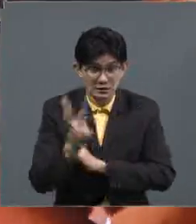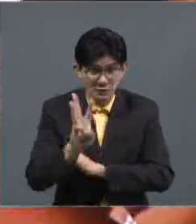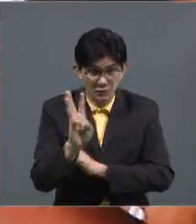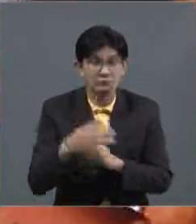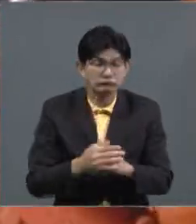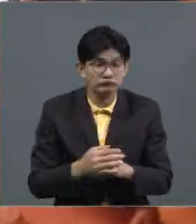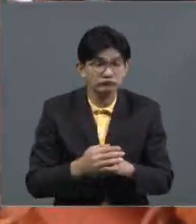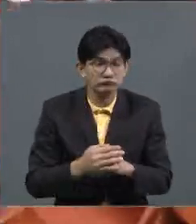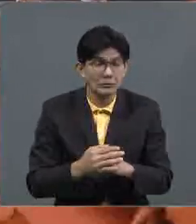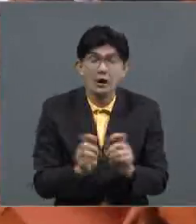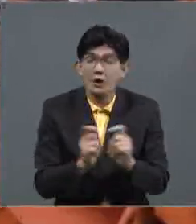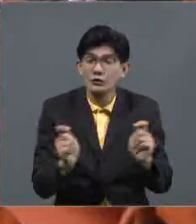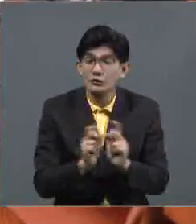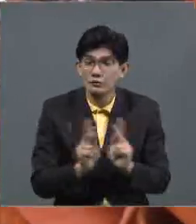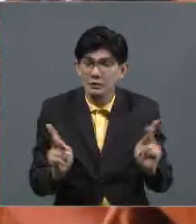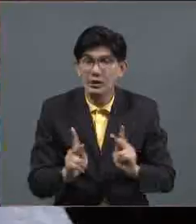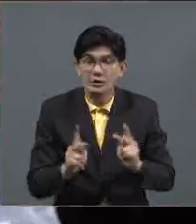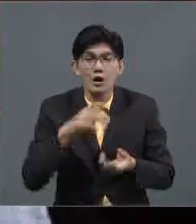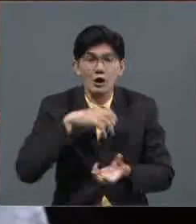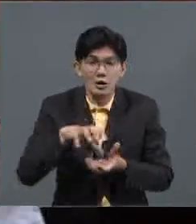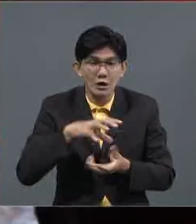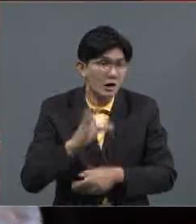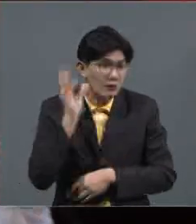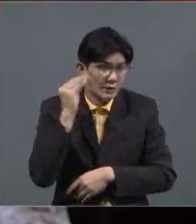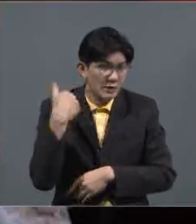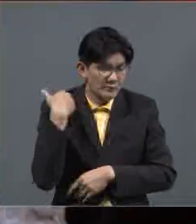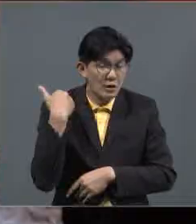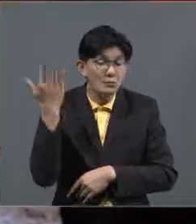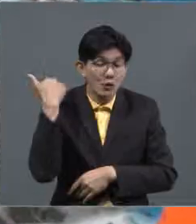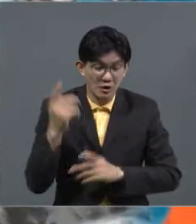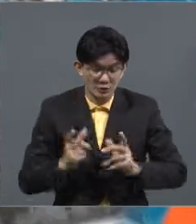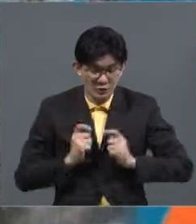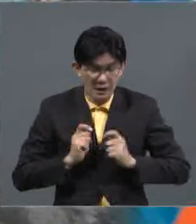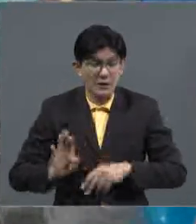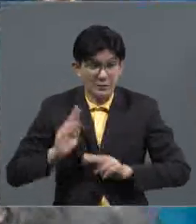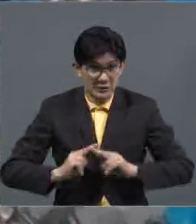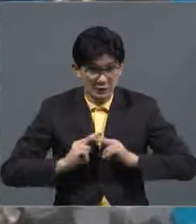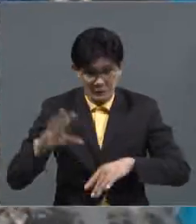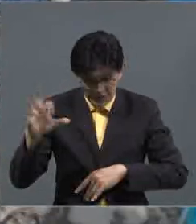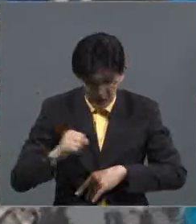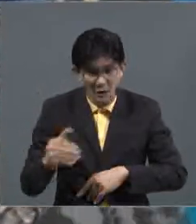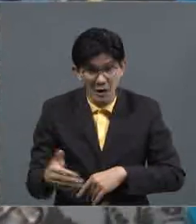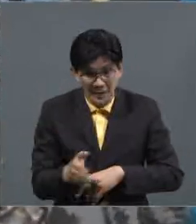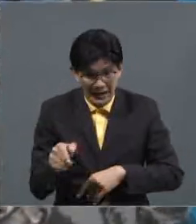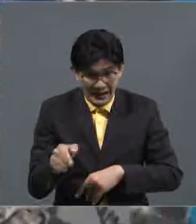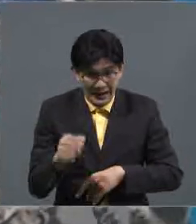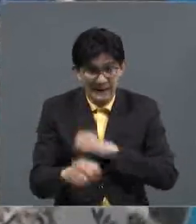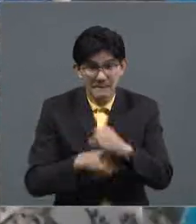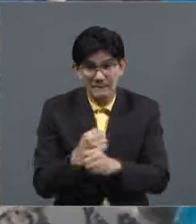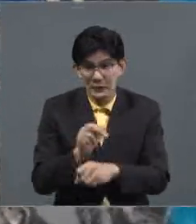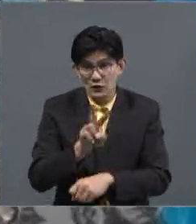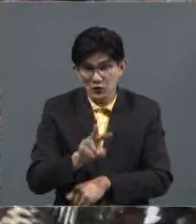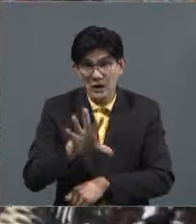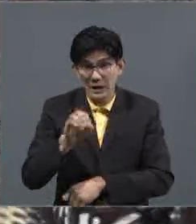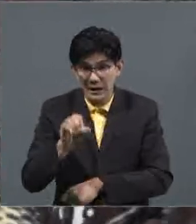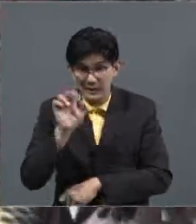งให้อนุกรรมการฟังตั้งแต่ตอนนั้นที่อนุญาตให้เอกชนเจ้าเนี้ยนำเข้าปลาหมอคางดำมาคือปี53